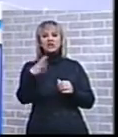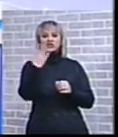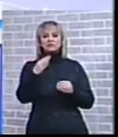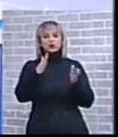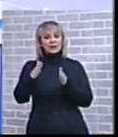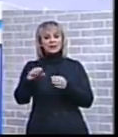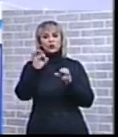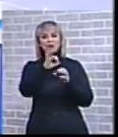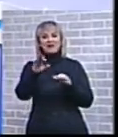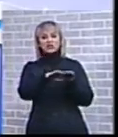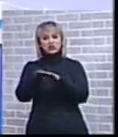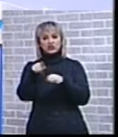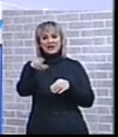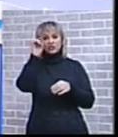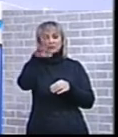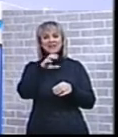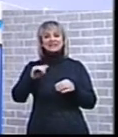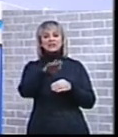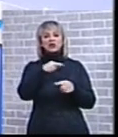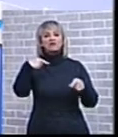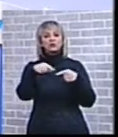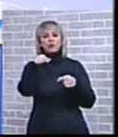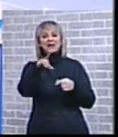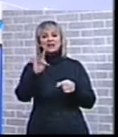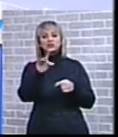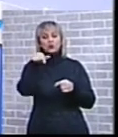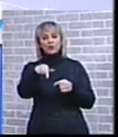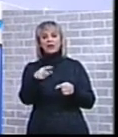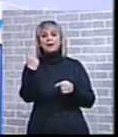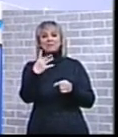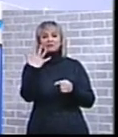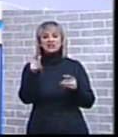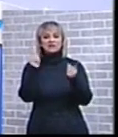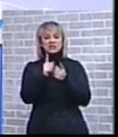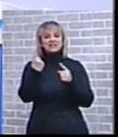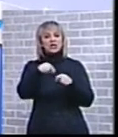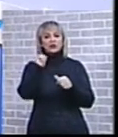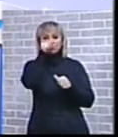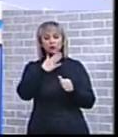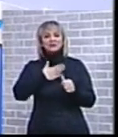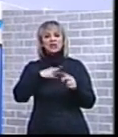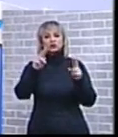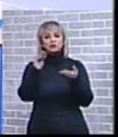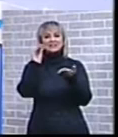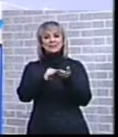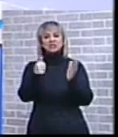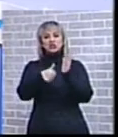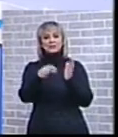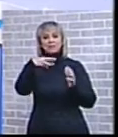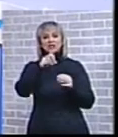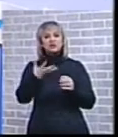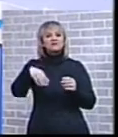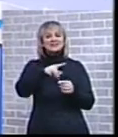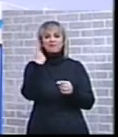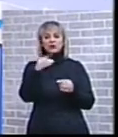Четвертая подряд нулевая ничья в чемпионате страны у футбольного Ростова. В первых 5 встречах этого года наш клуб забил 6 мячей, но все